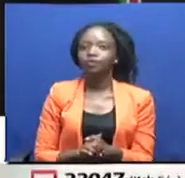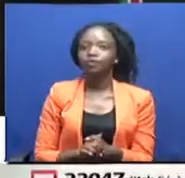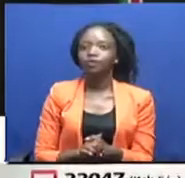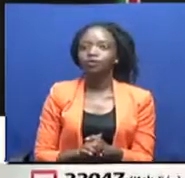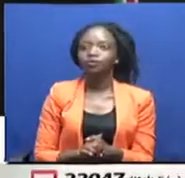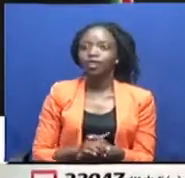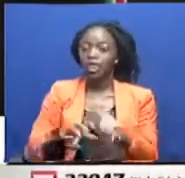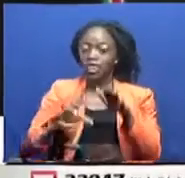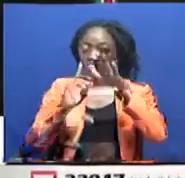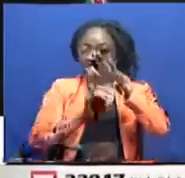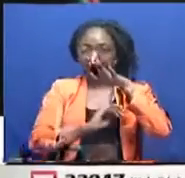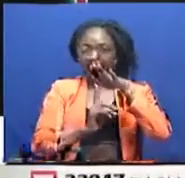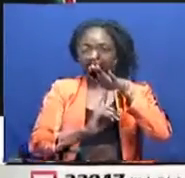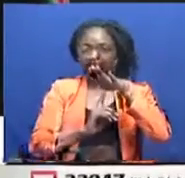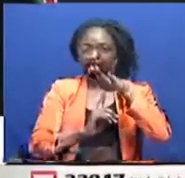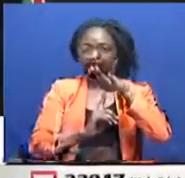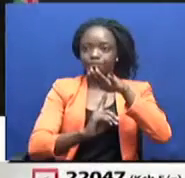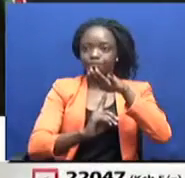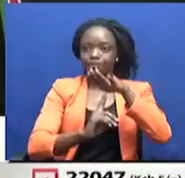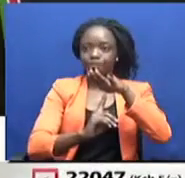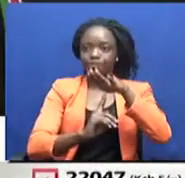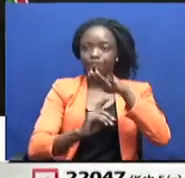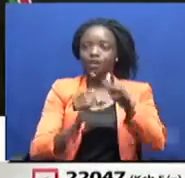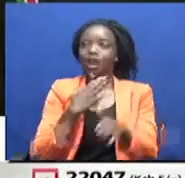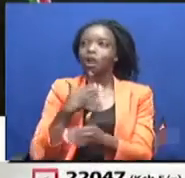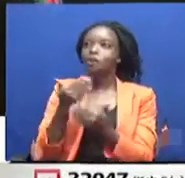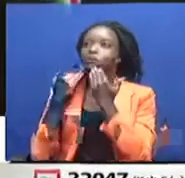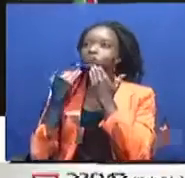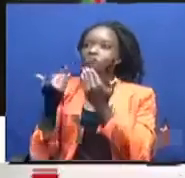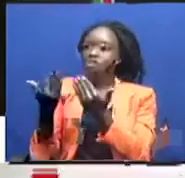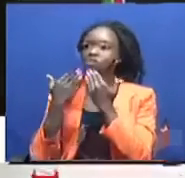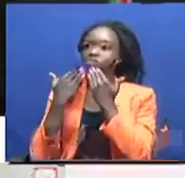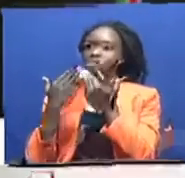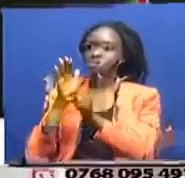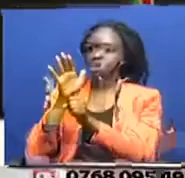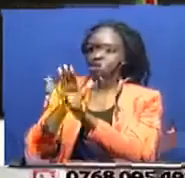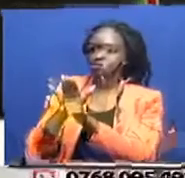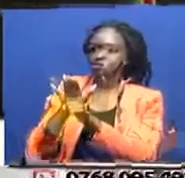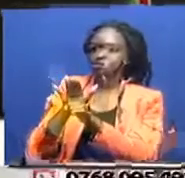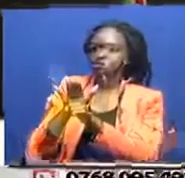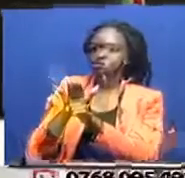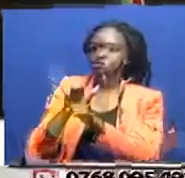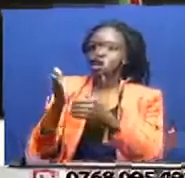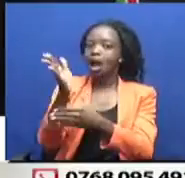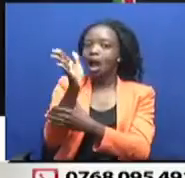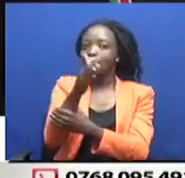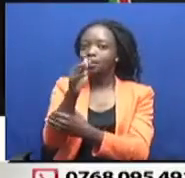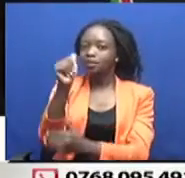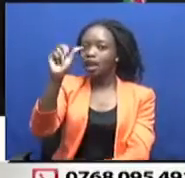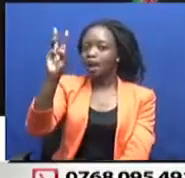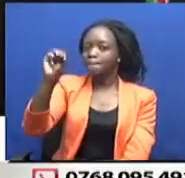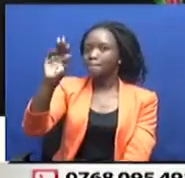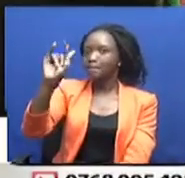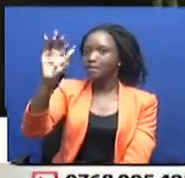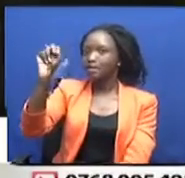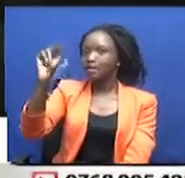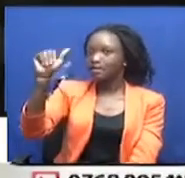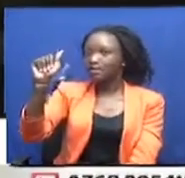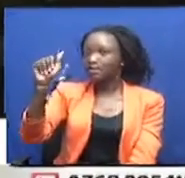The ministry, I want to thank sincerely the Honorable Ambassador Amina